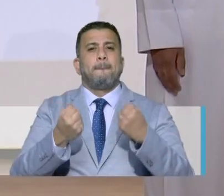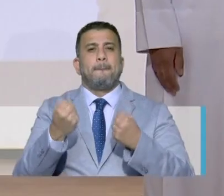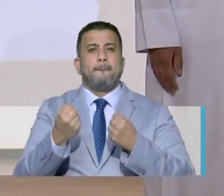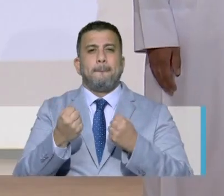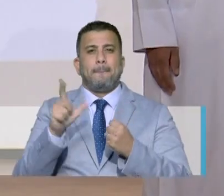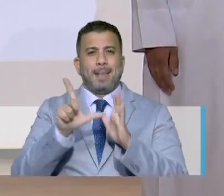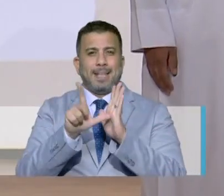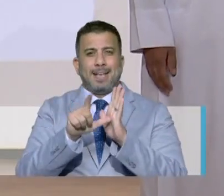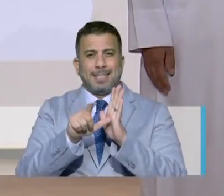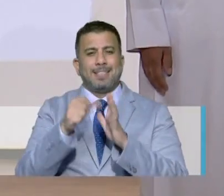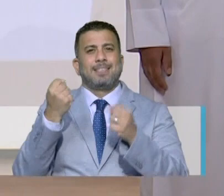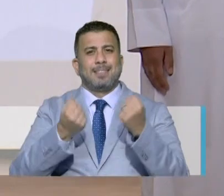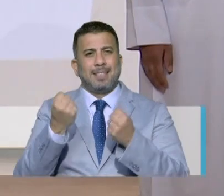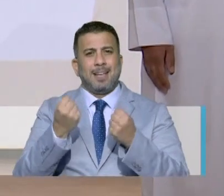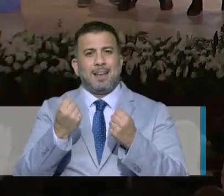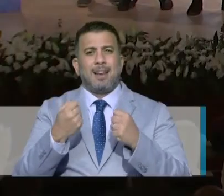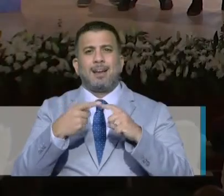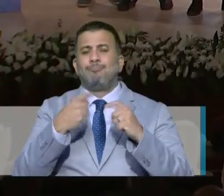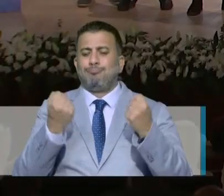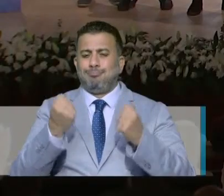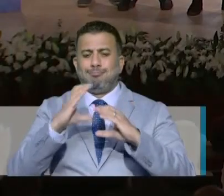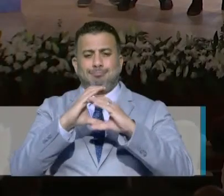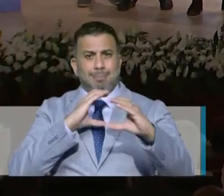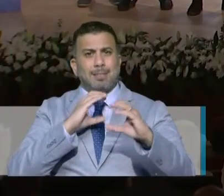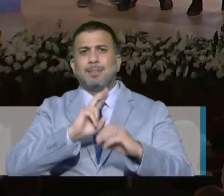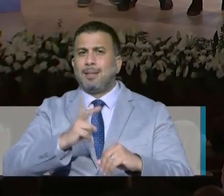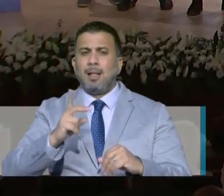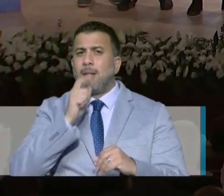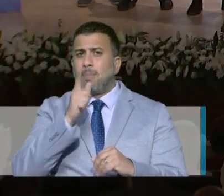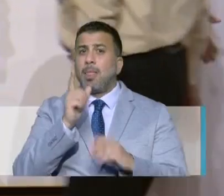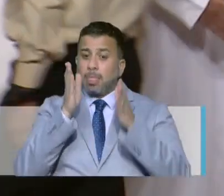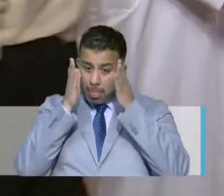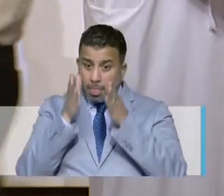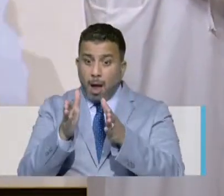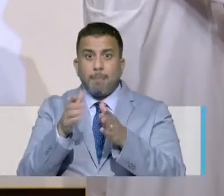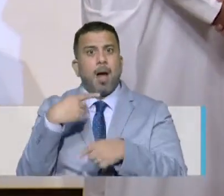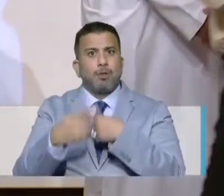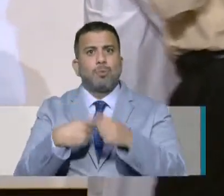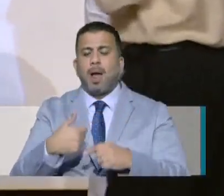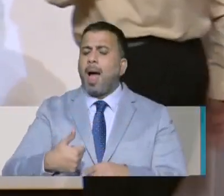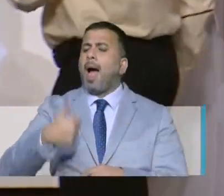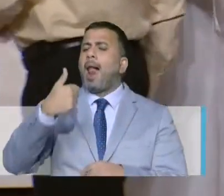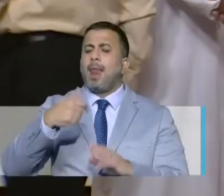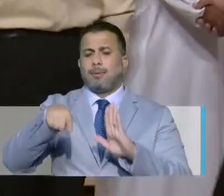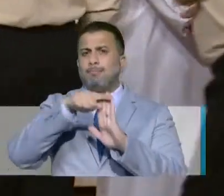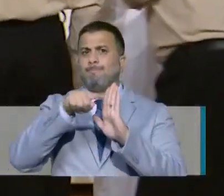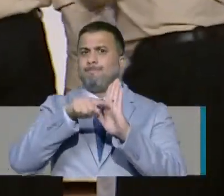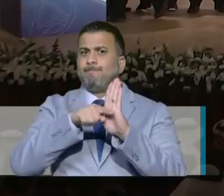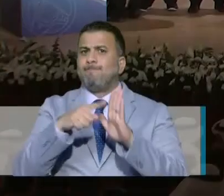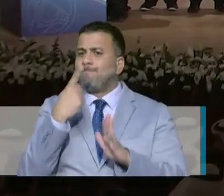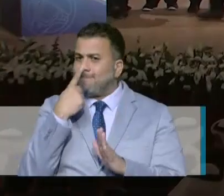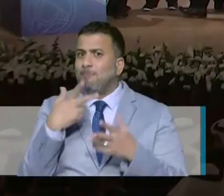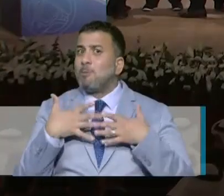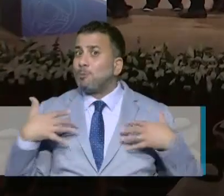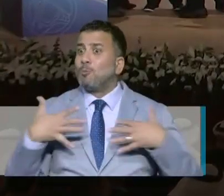التي تقدمها مركبات الاجره ووسائل النقل للجمهور وحرصهم الدائم للوصول الى اعلى المعايير من رضا